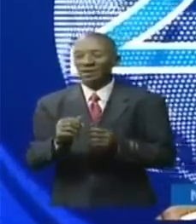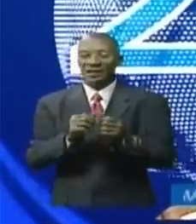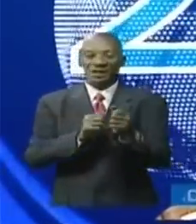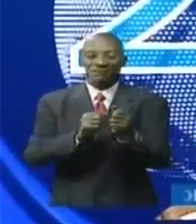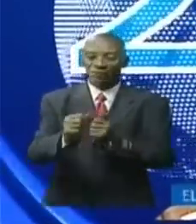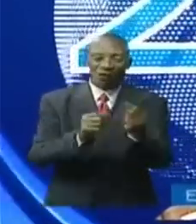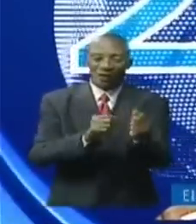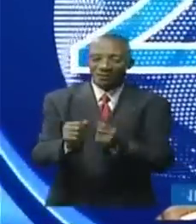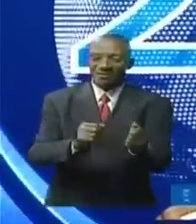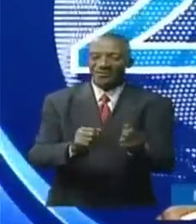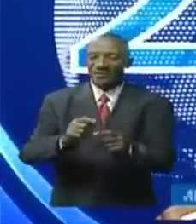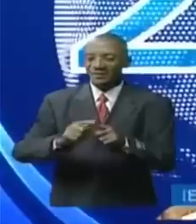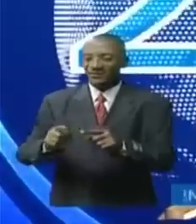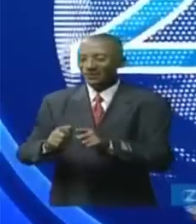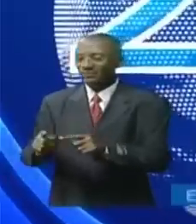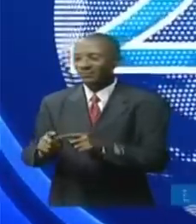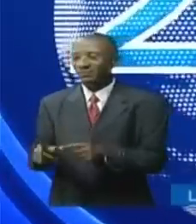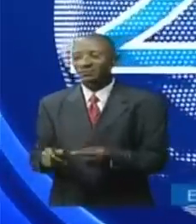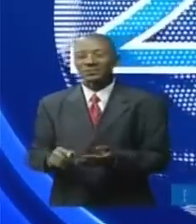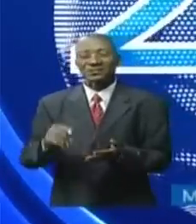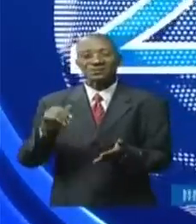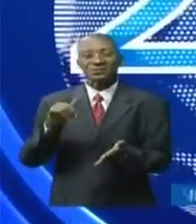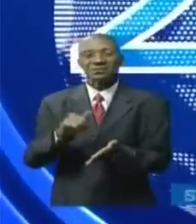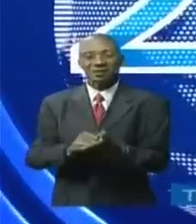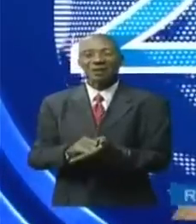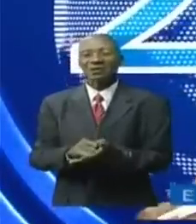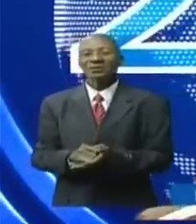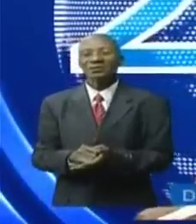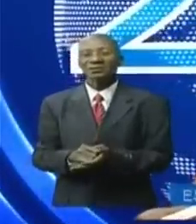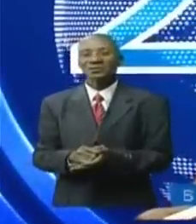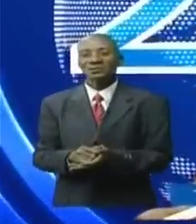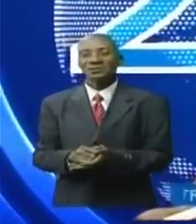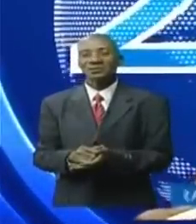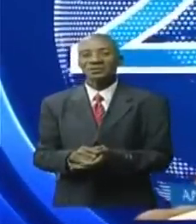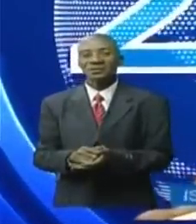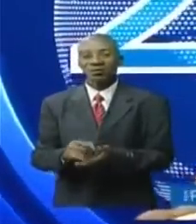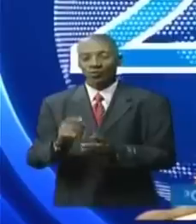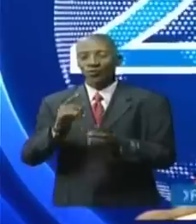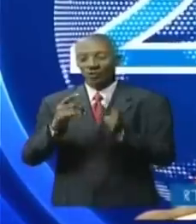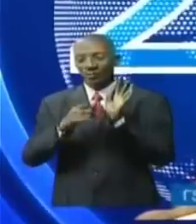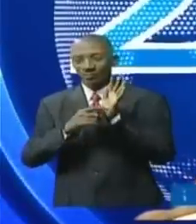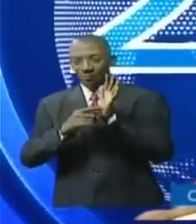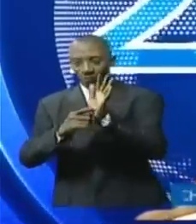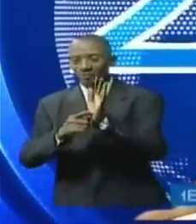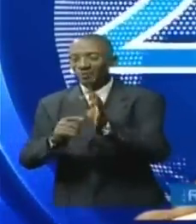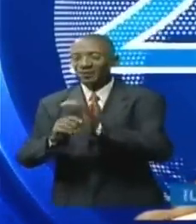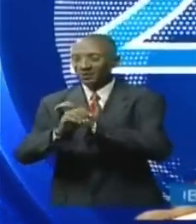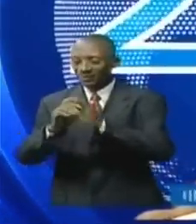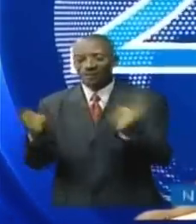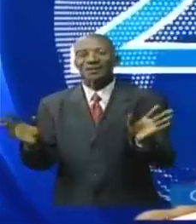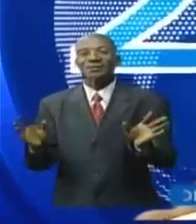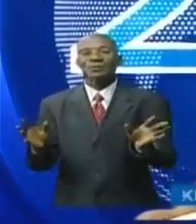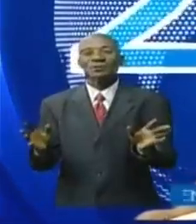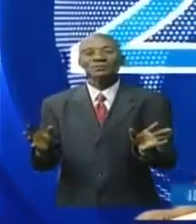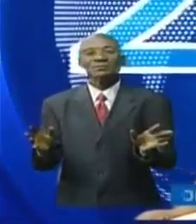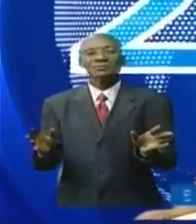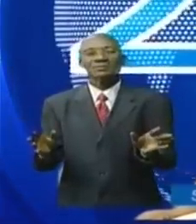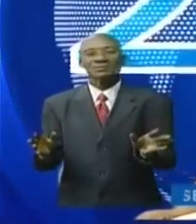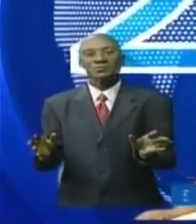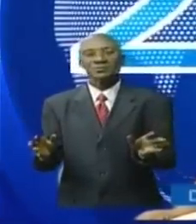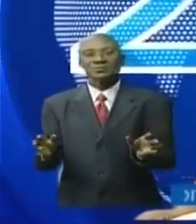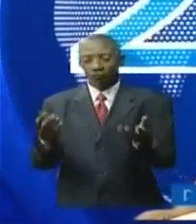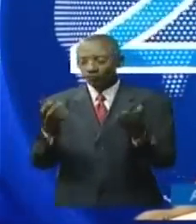au Nord Kivu devant la presse a lancé ce message aujourd'hui. Monseigneur Willy Ngumbi décourage les initiatives de la violence